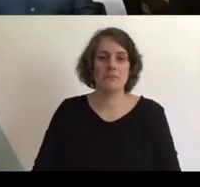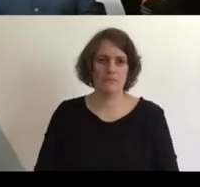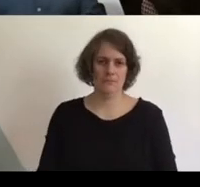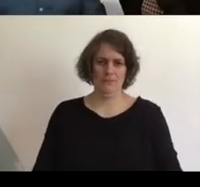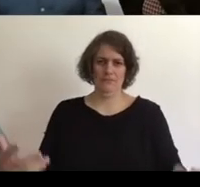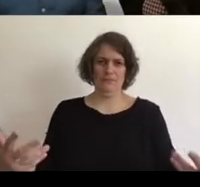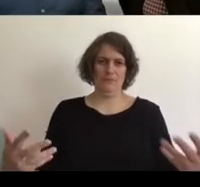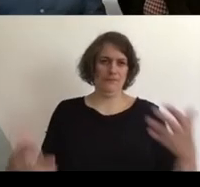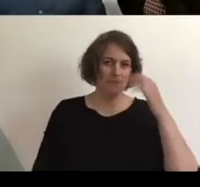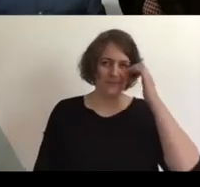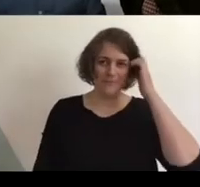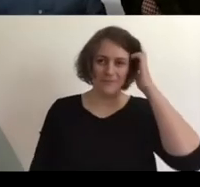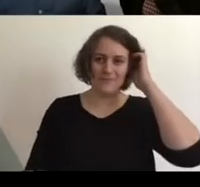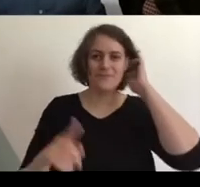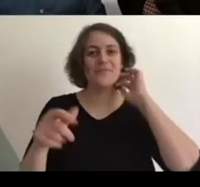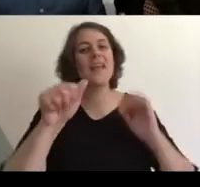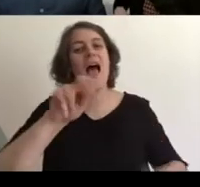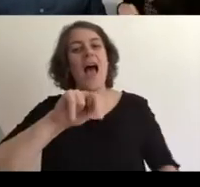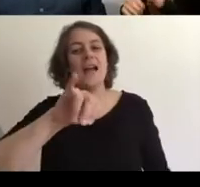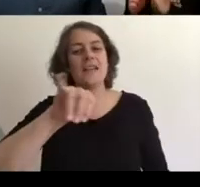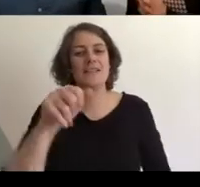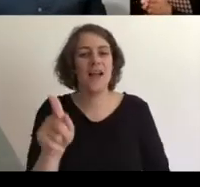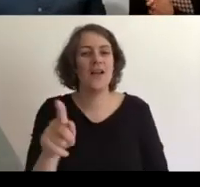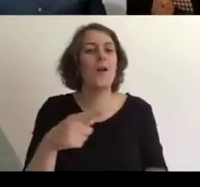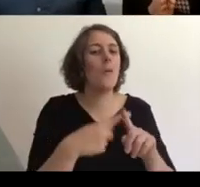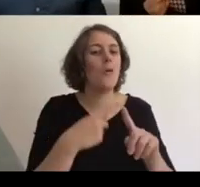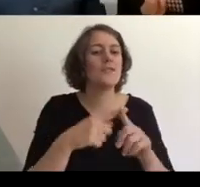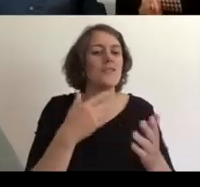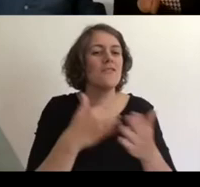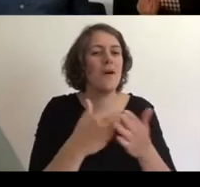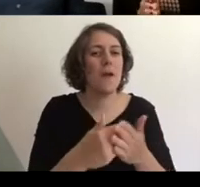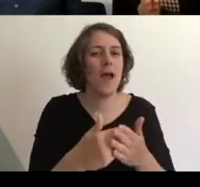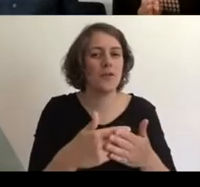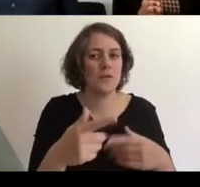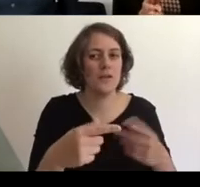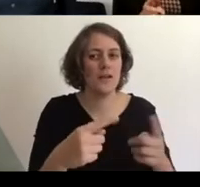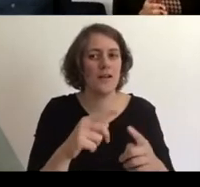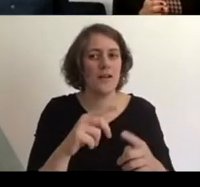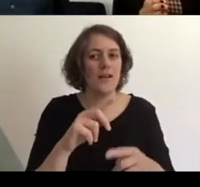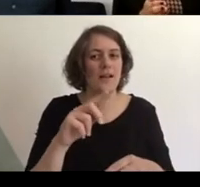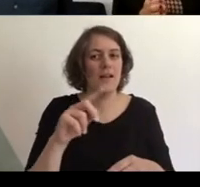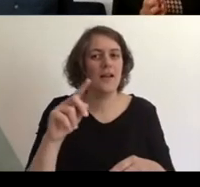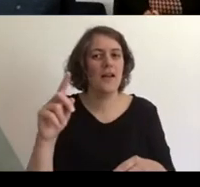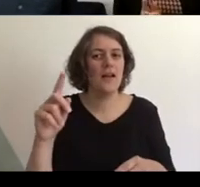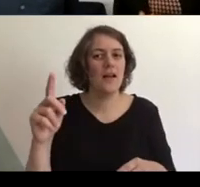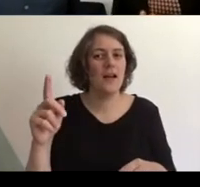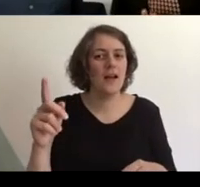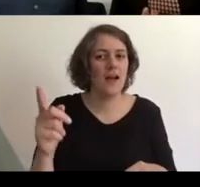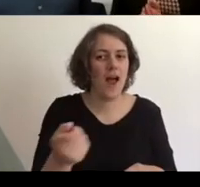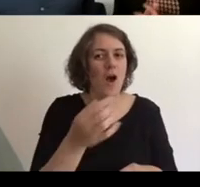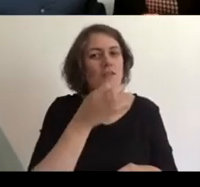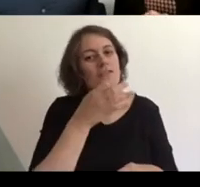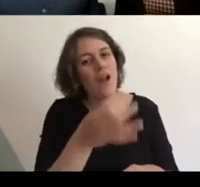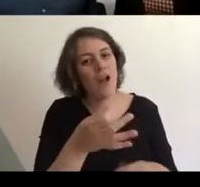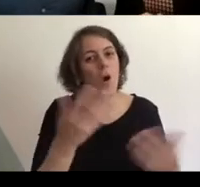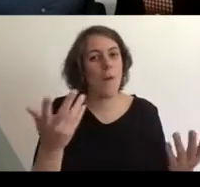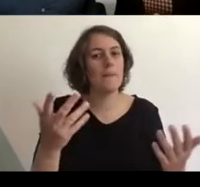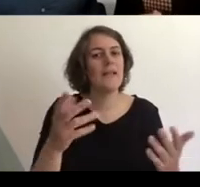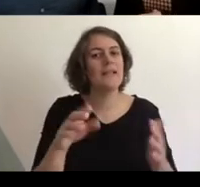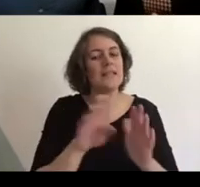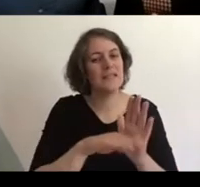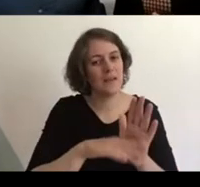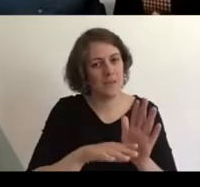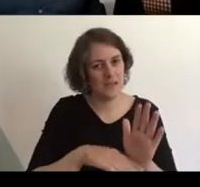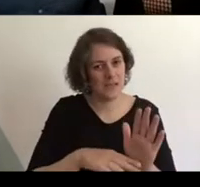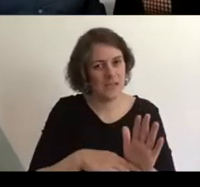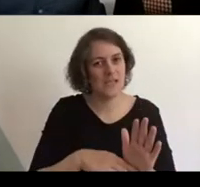Ich hätte noch ein positives Beispiel, wobei man jetzt auch wieder sagen kann, ist es diskriminierend gegenüber allen, die es nicht können. Aber mir ist es schon ganz